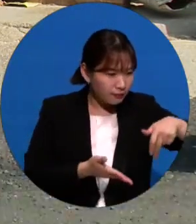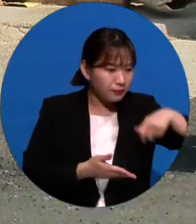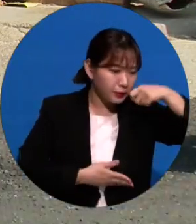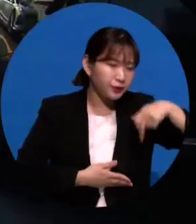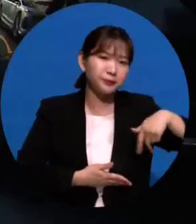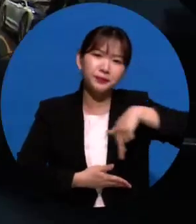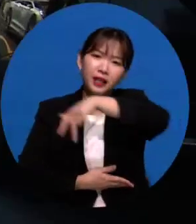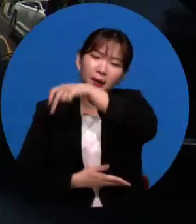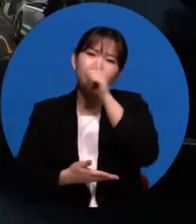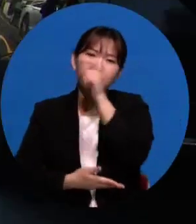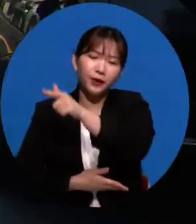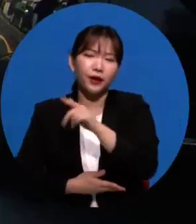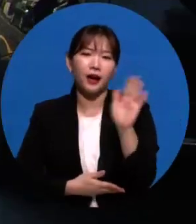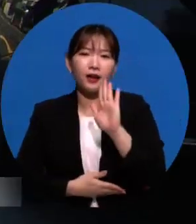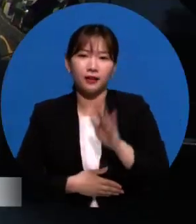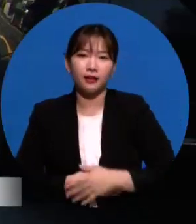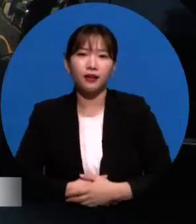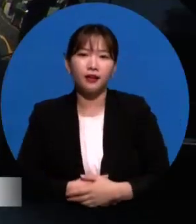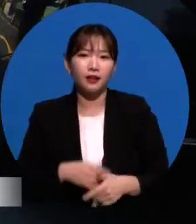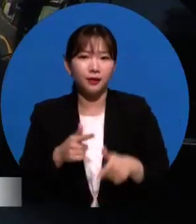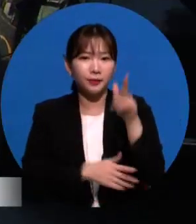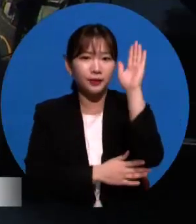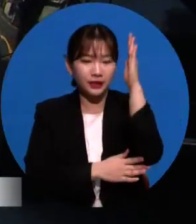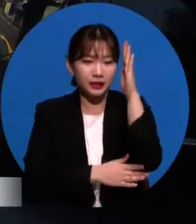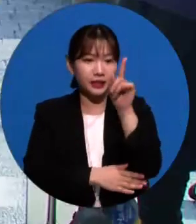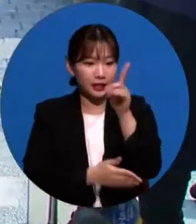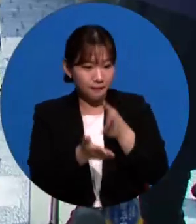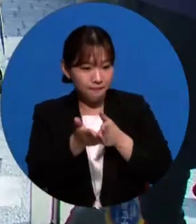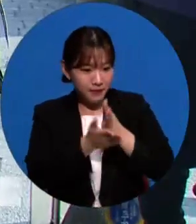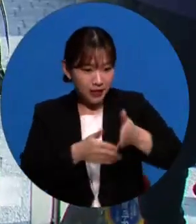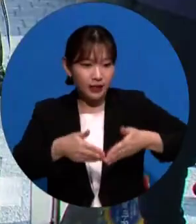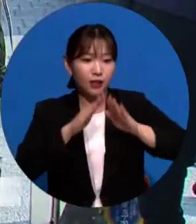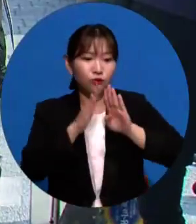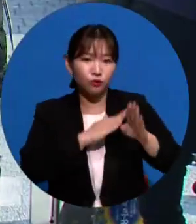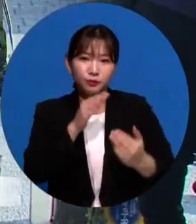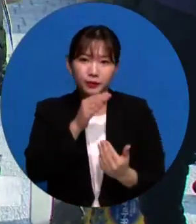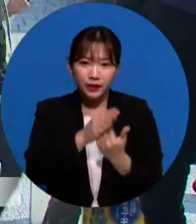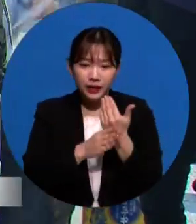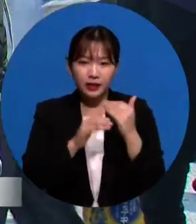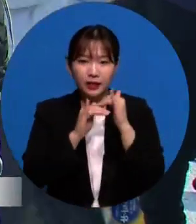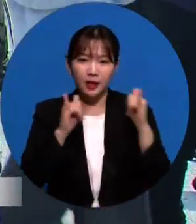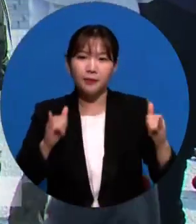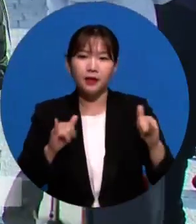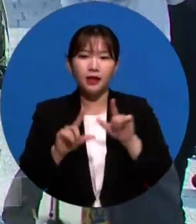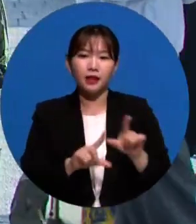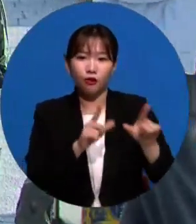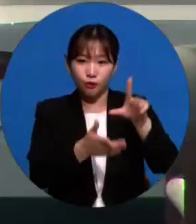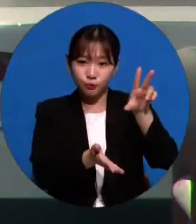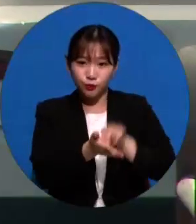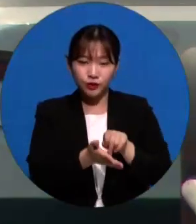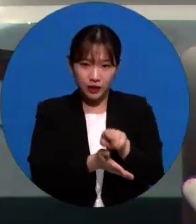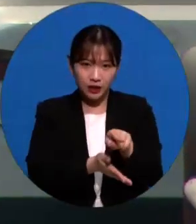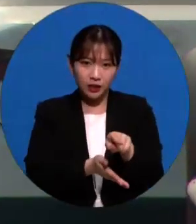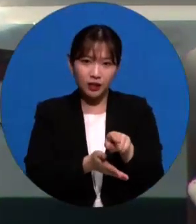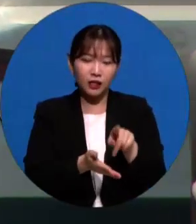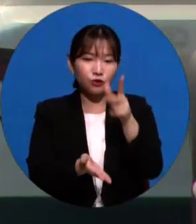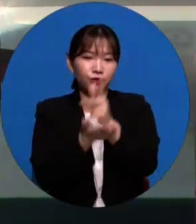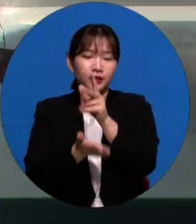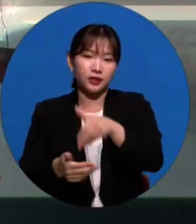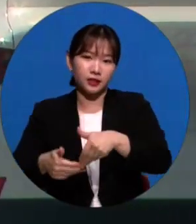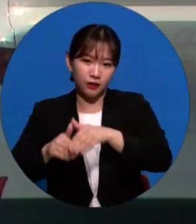가시려고 하고 있어요. 목포시는 일방통행로 조성 이후 발생될 주민들의 생활 문제들은 주차장 설치